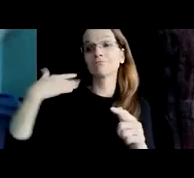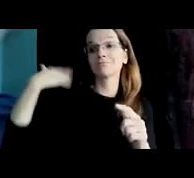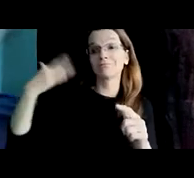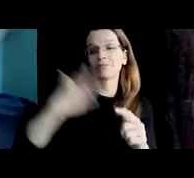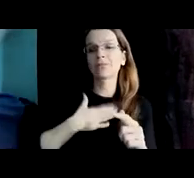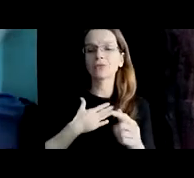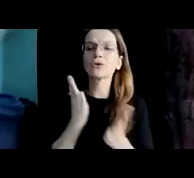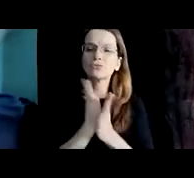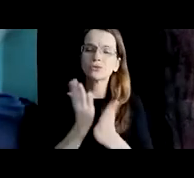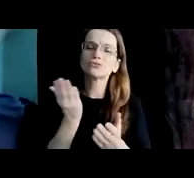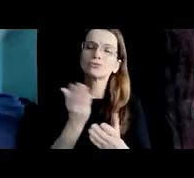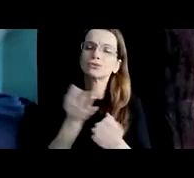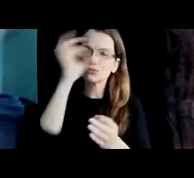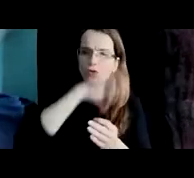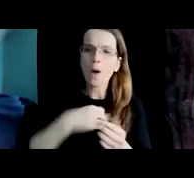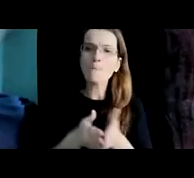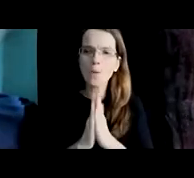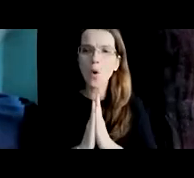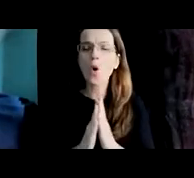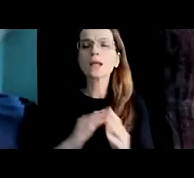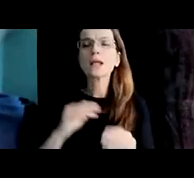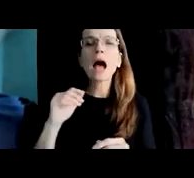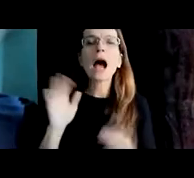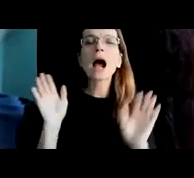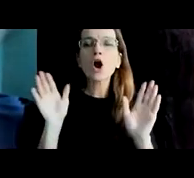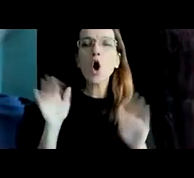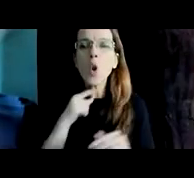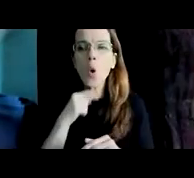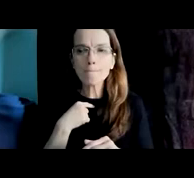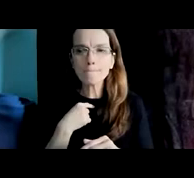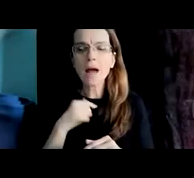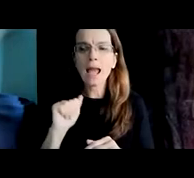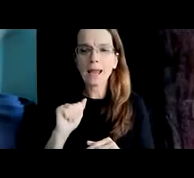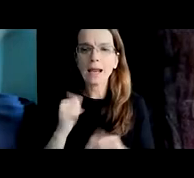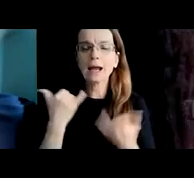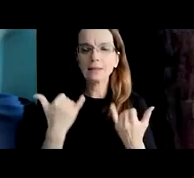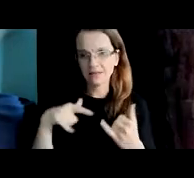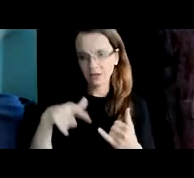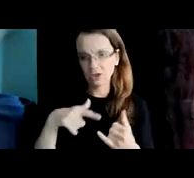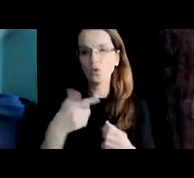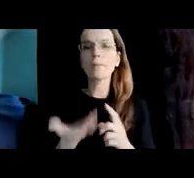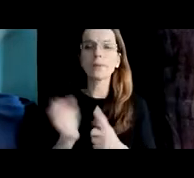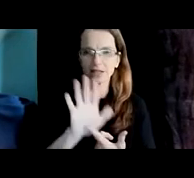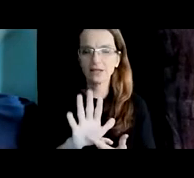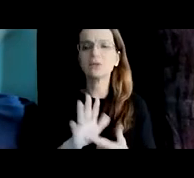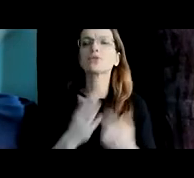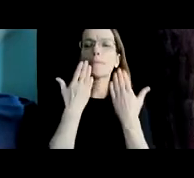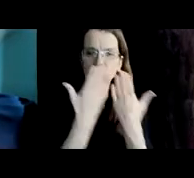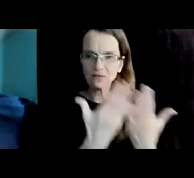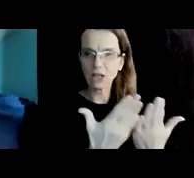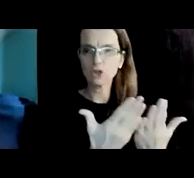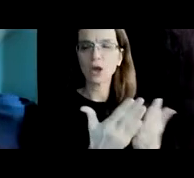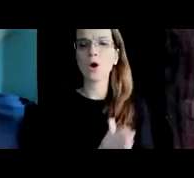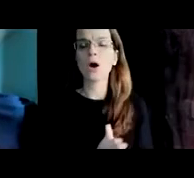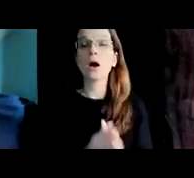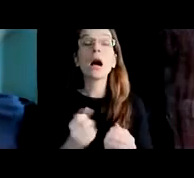žal pokojna kolegica Alenka Golob, ki ji tudi posvečamo današnjo predstavitev. Katere skupine oseb